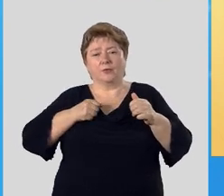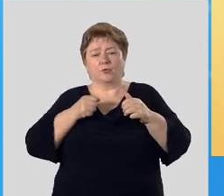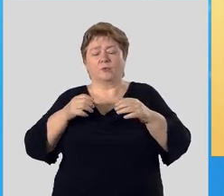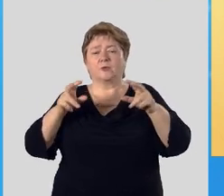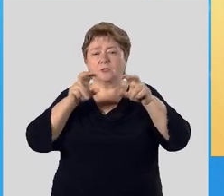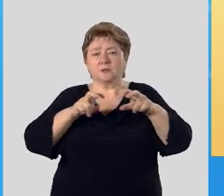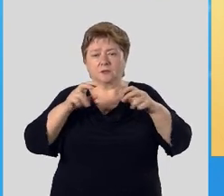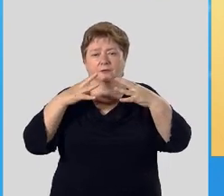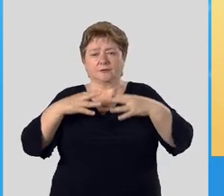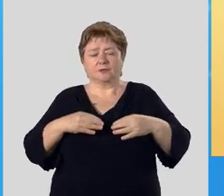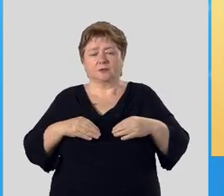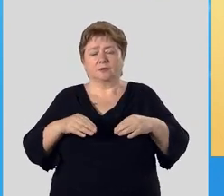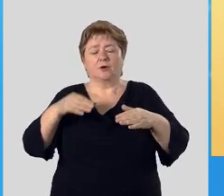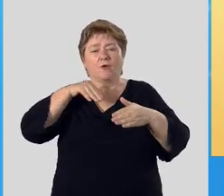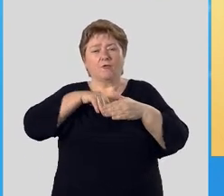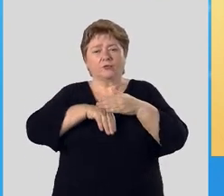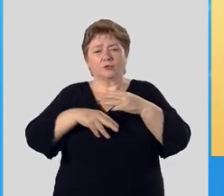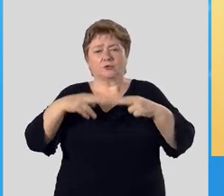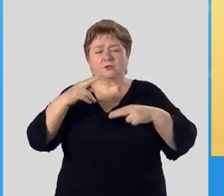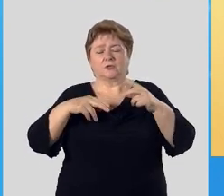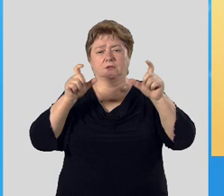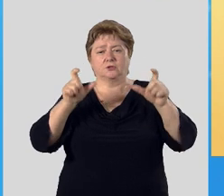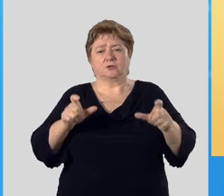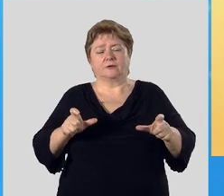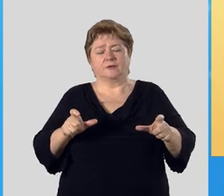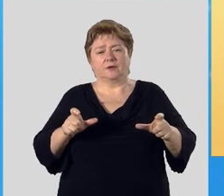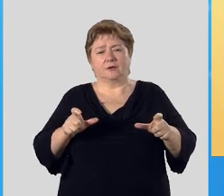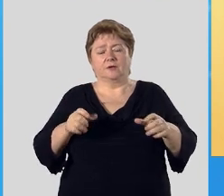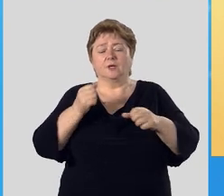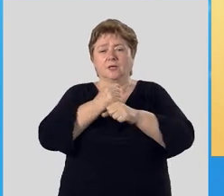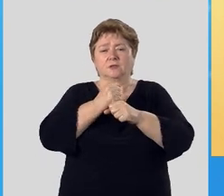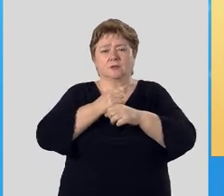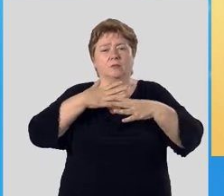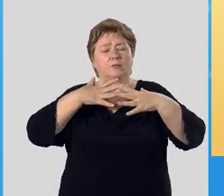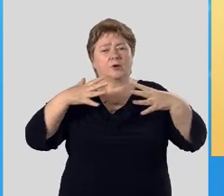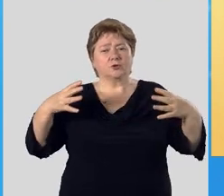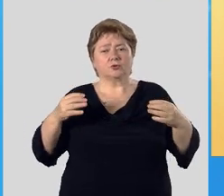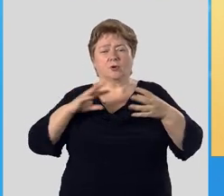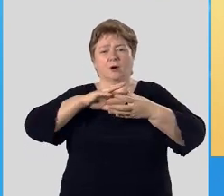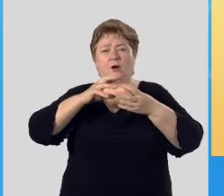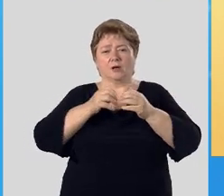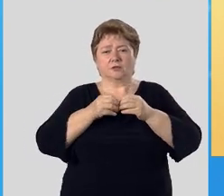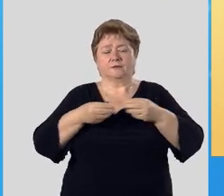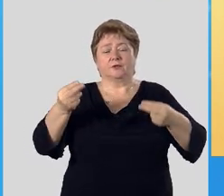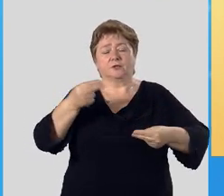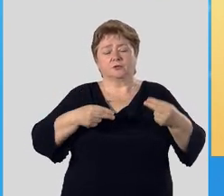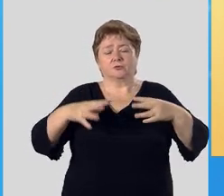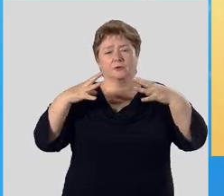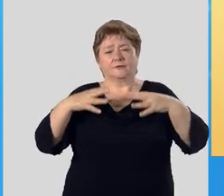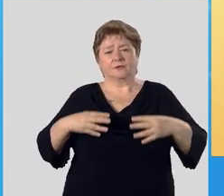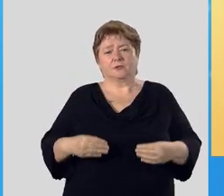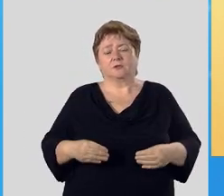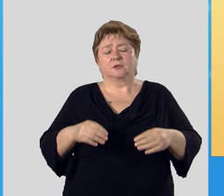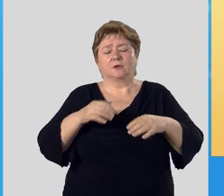исследовал тела и внутреннее строение человека сделал большое количество рисунков тело